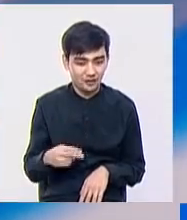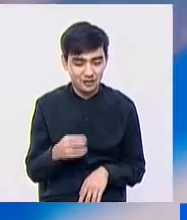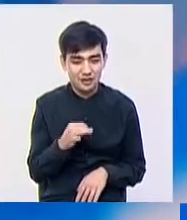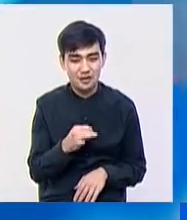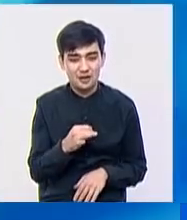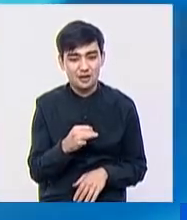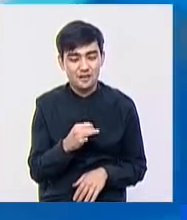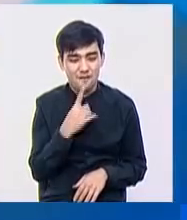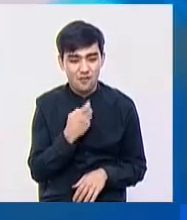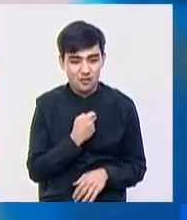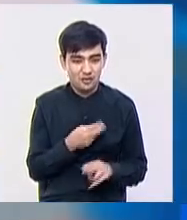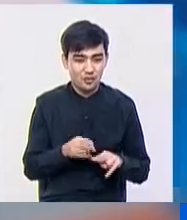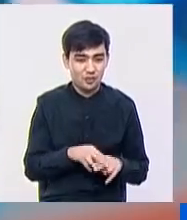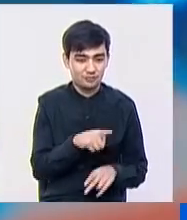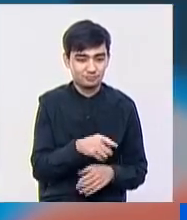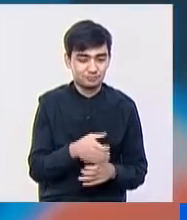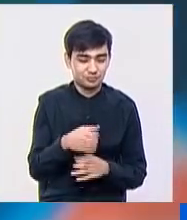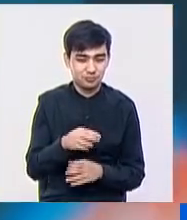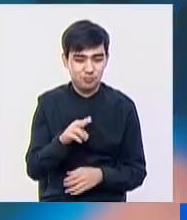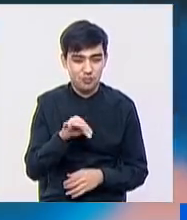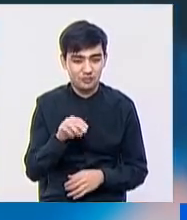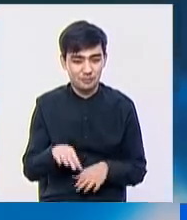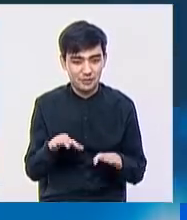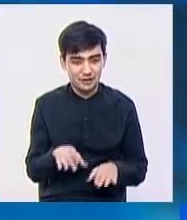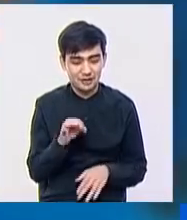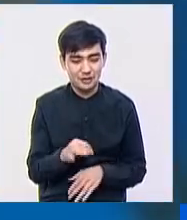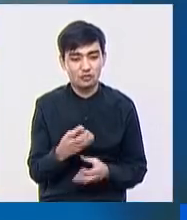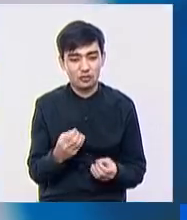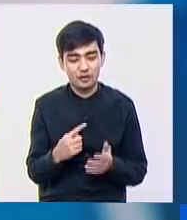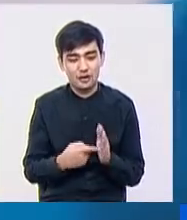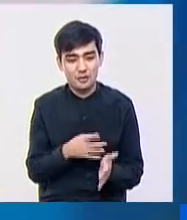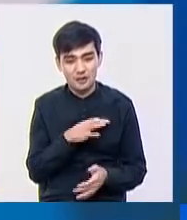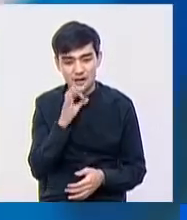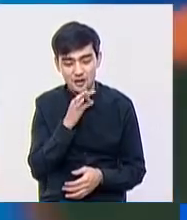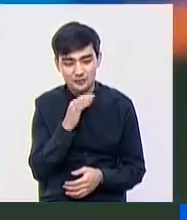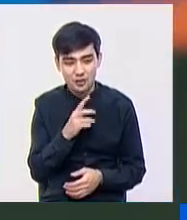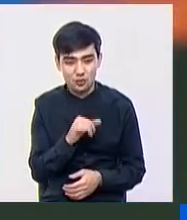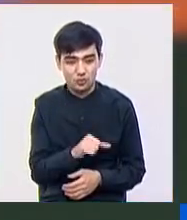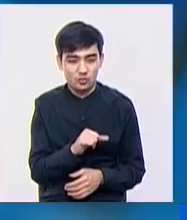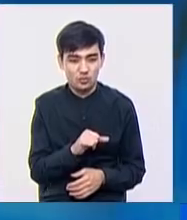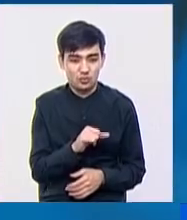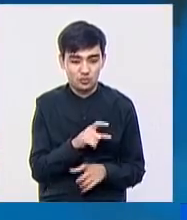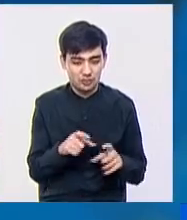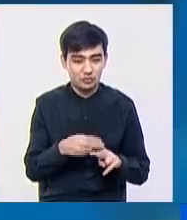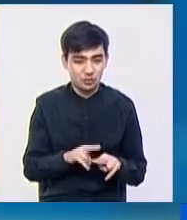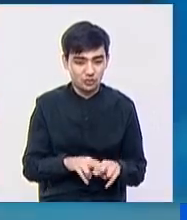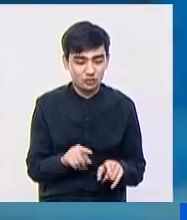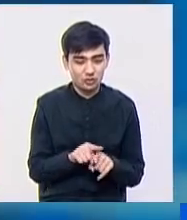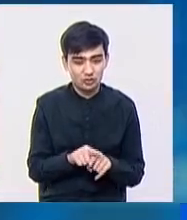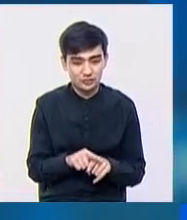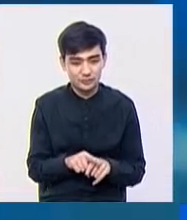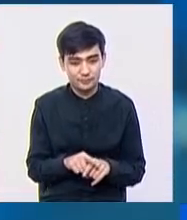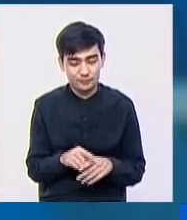военным, которые на блокпостах. Сегодня даже потребность была в лекарствах у ребят, которые тоже патрулируют,